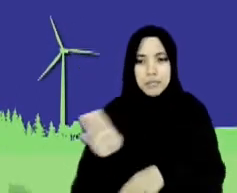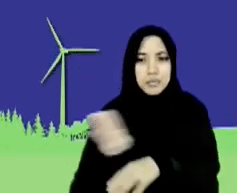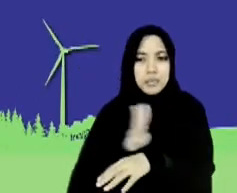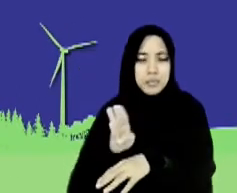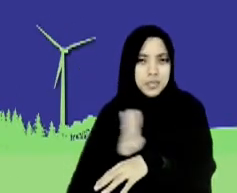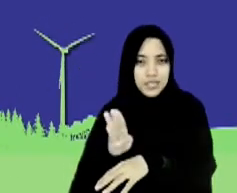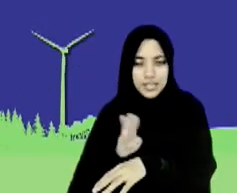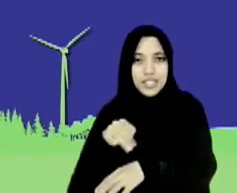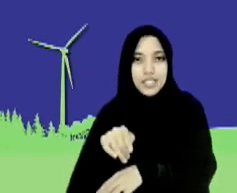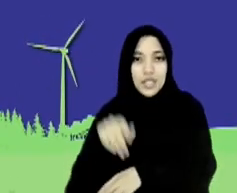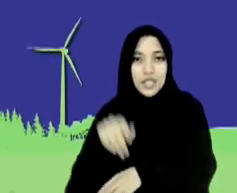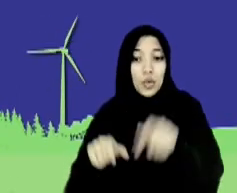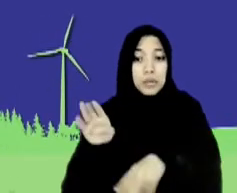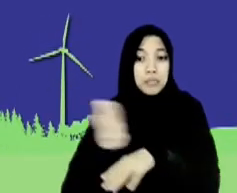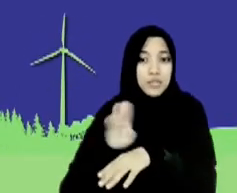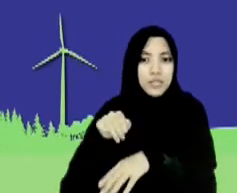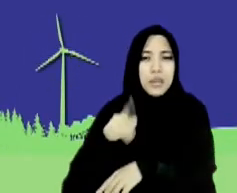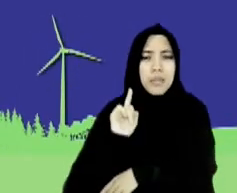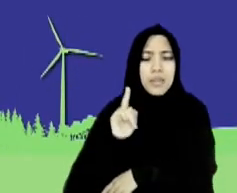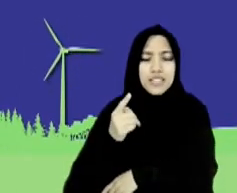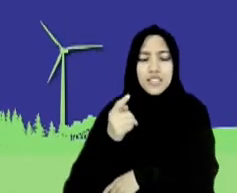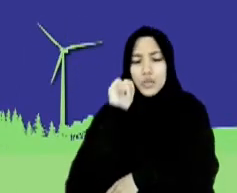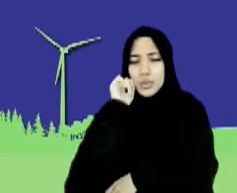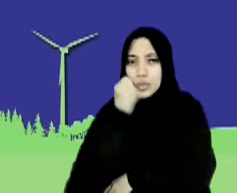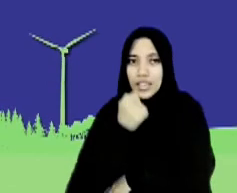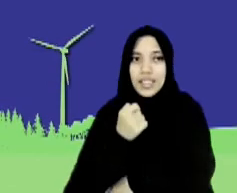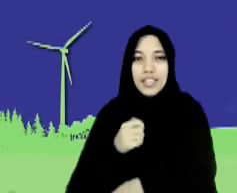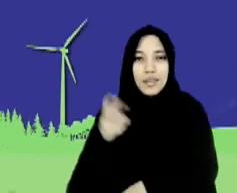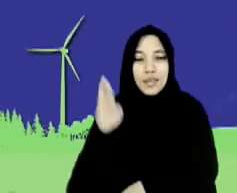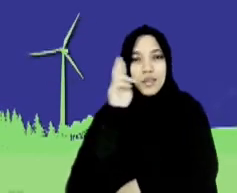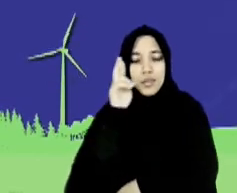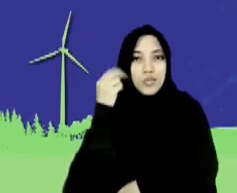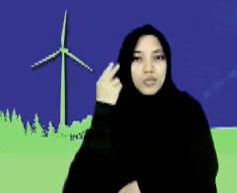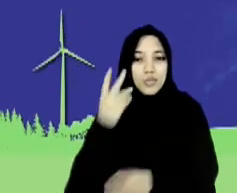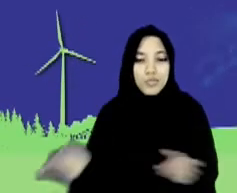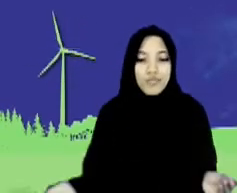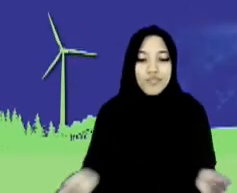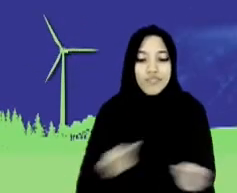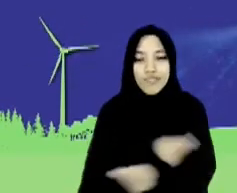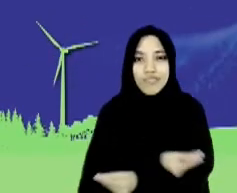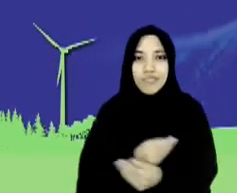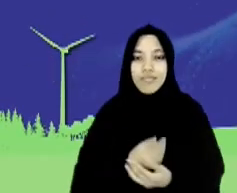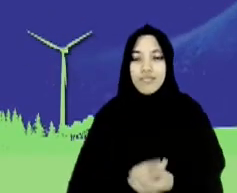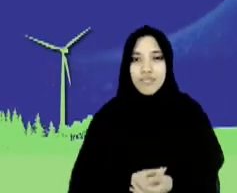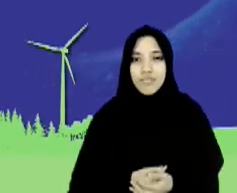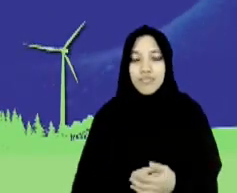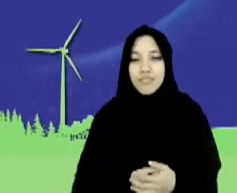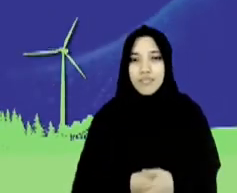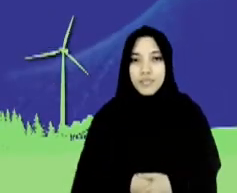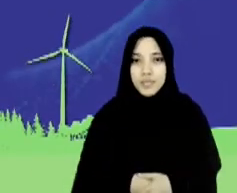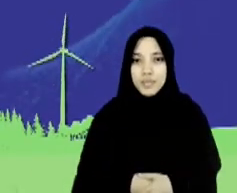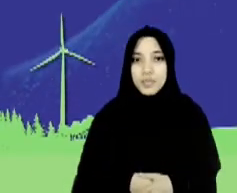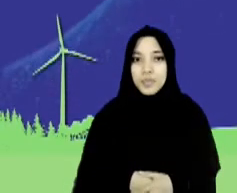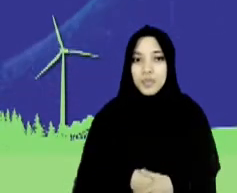industri itu sangat eh crual untuk eh bertransisi and eh itu lah eh salah satu yang